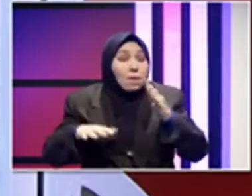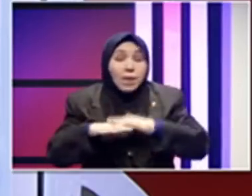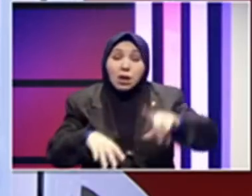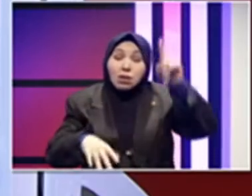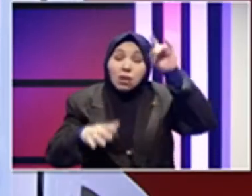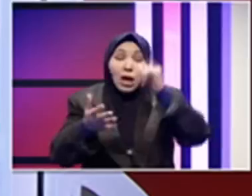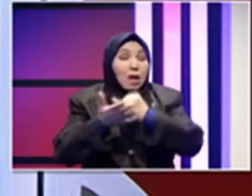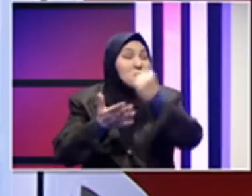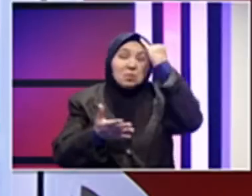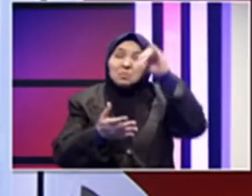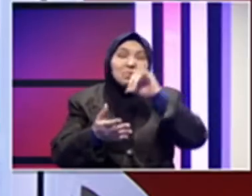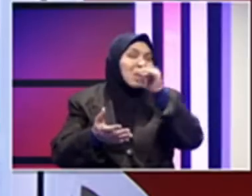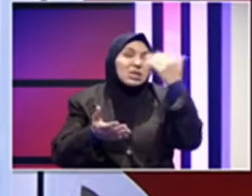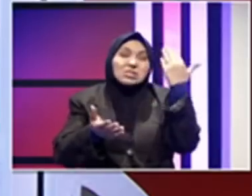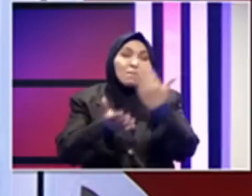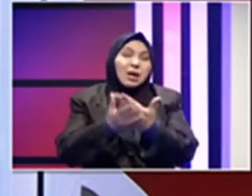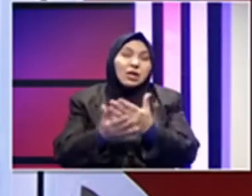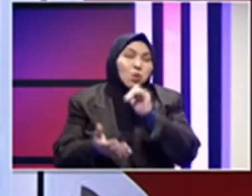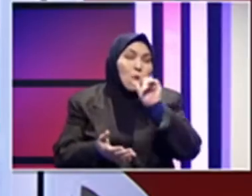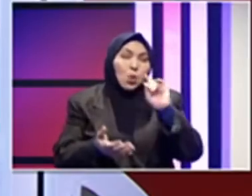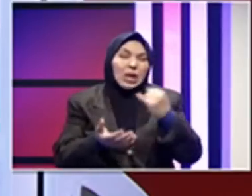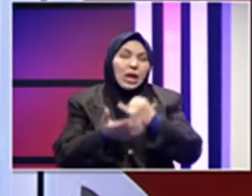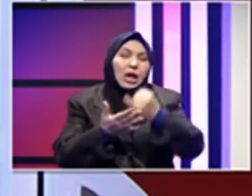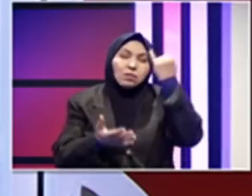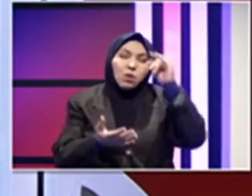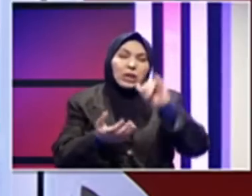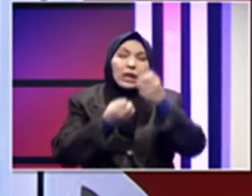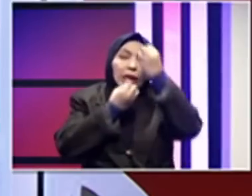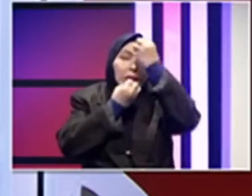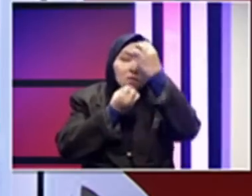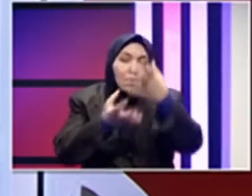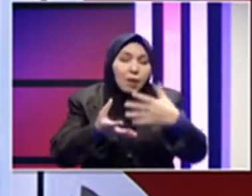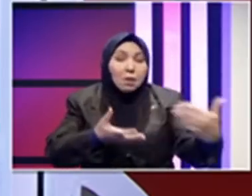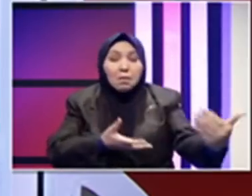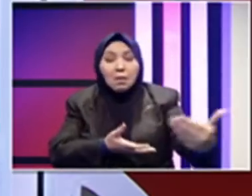dia tu tak sampai. Itu bukan sekadar ilmu, itu mungkin sekadar informasi yang